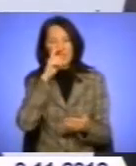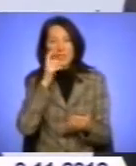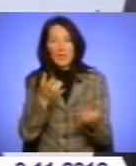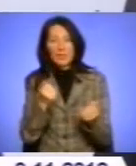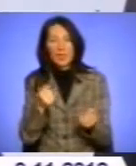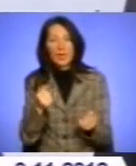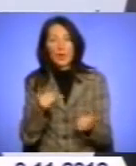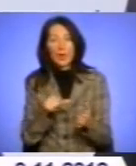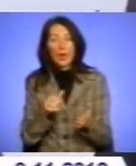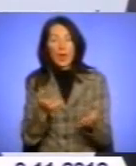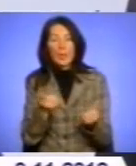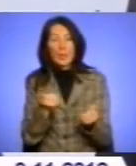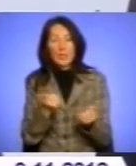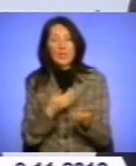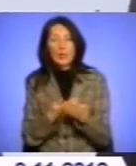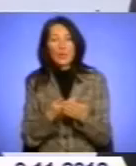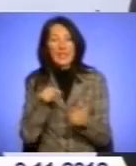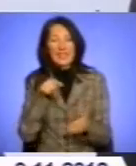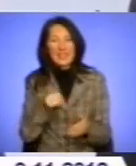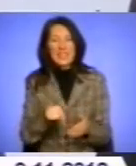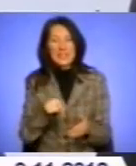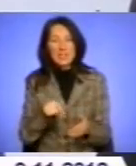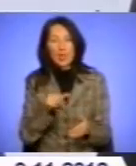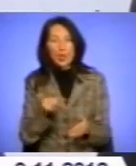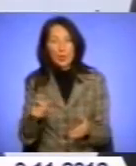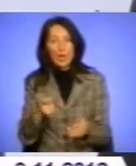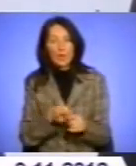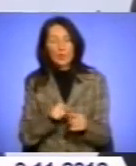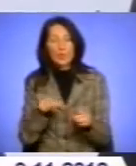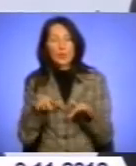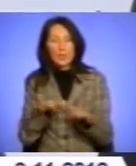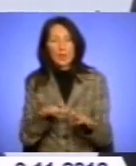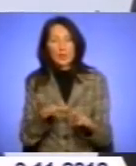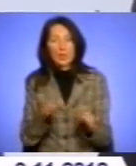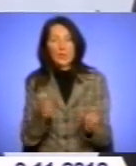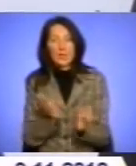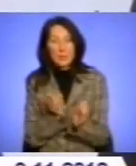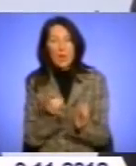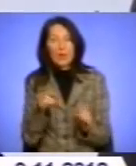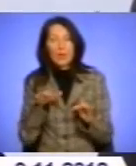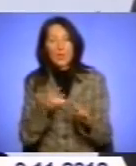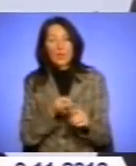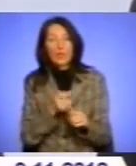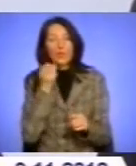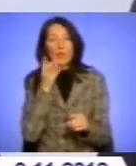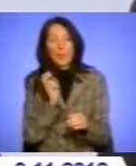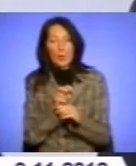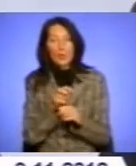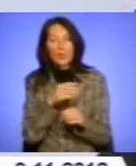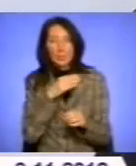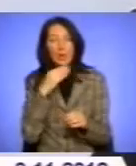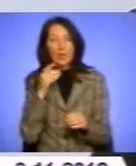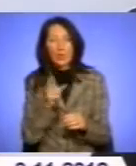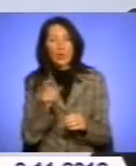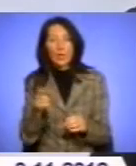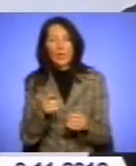близько тисячі людей участь в такому заході, у нас мало заходів, коли приходить так багато людей. Тобто дійсно була велика кількість молоді, яка